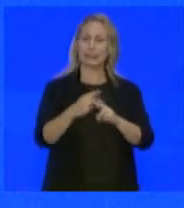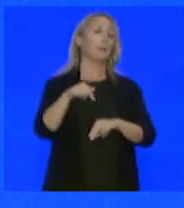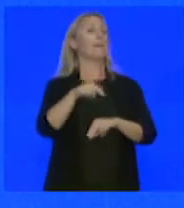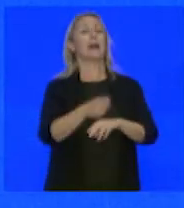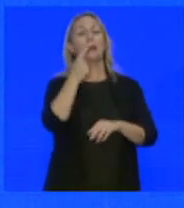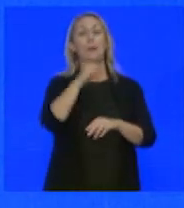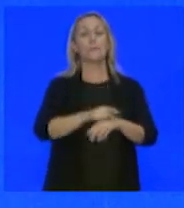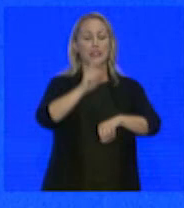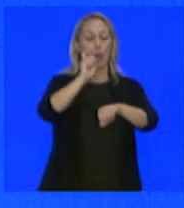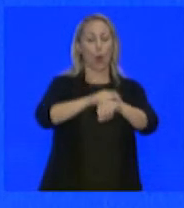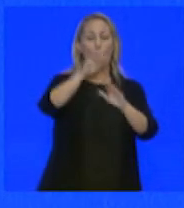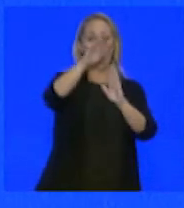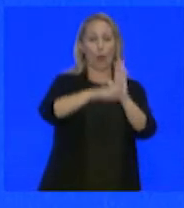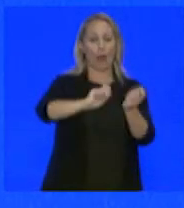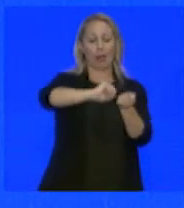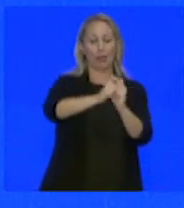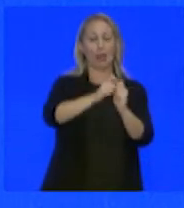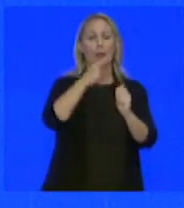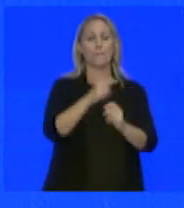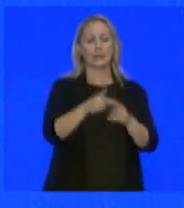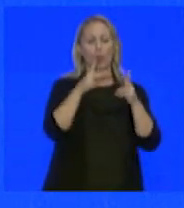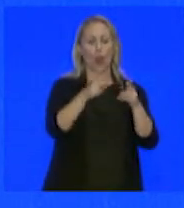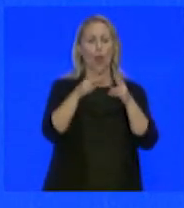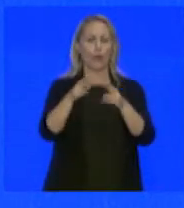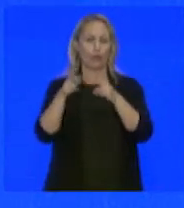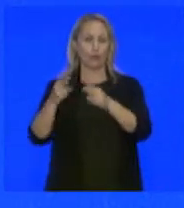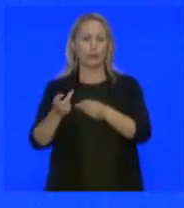εργασίας, ιδίως στις μικρές και στις μεσαίες επιχειρήσεις,